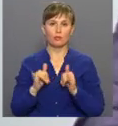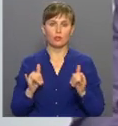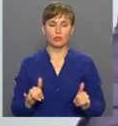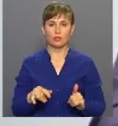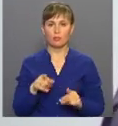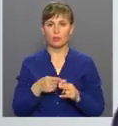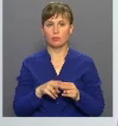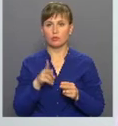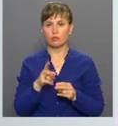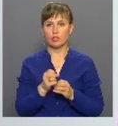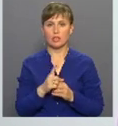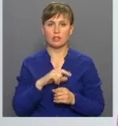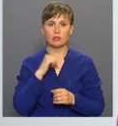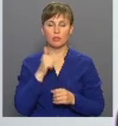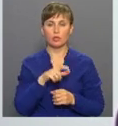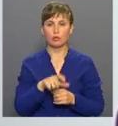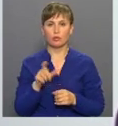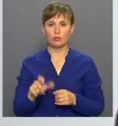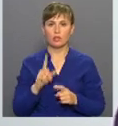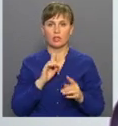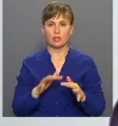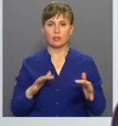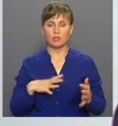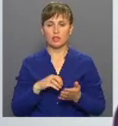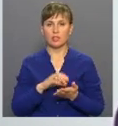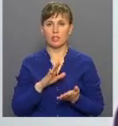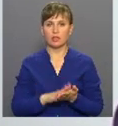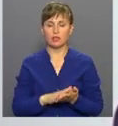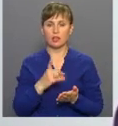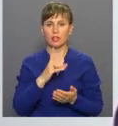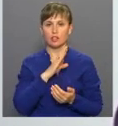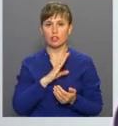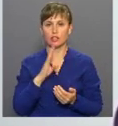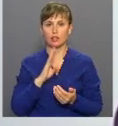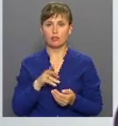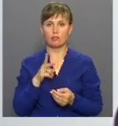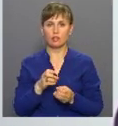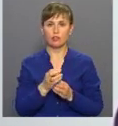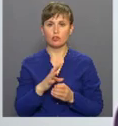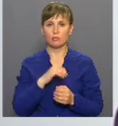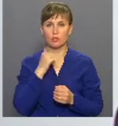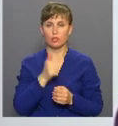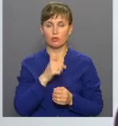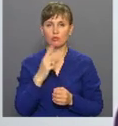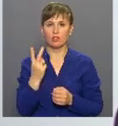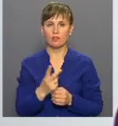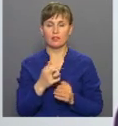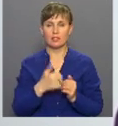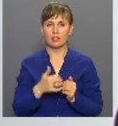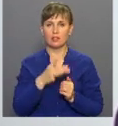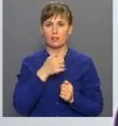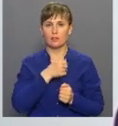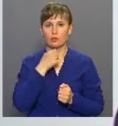как 2011 году кандидатом в сенаторы было зарегистрировано одна женщина в 2014 2 средний возраст